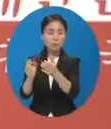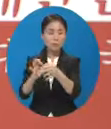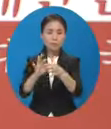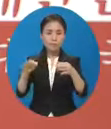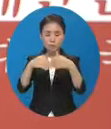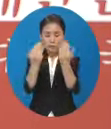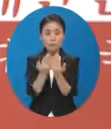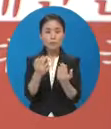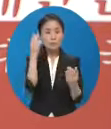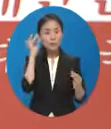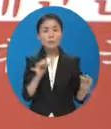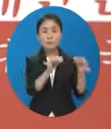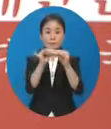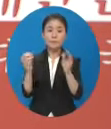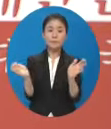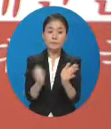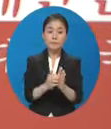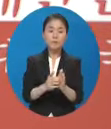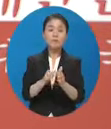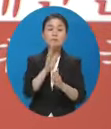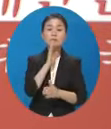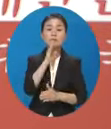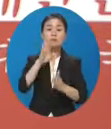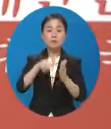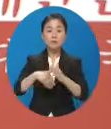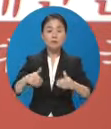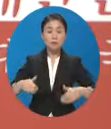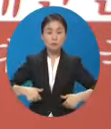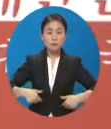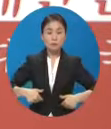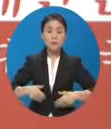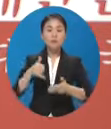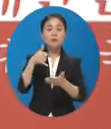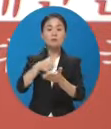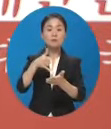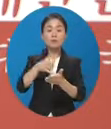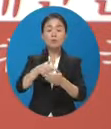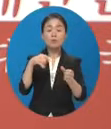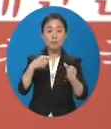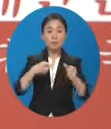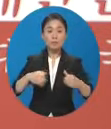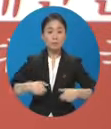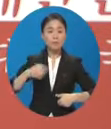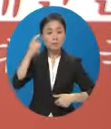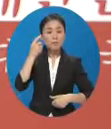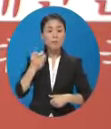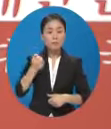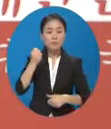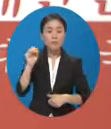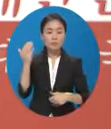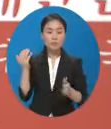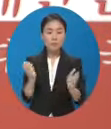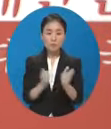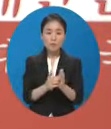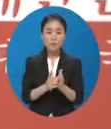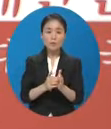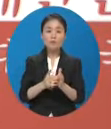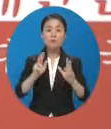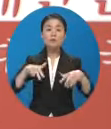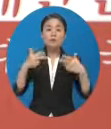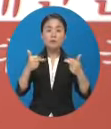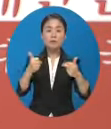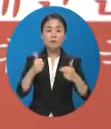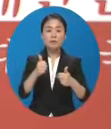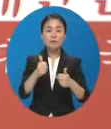진정으로이 시대에 요구되어지는 인성교육이 필요하겠구나 하는 생각을 갖게 됐고 그래서 국회에서